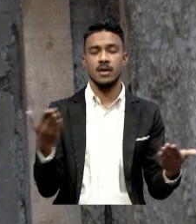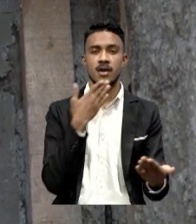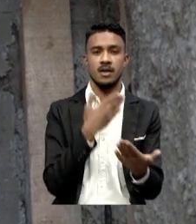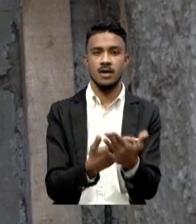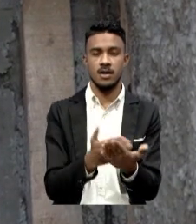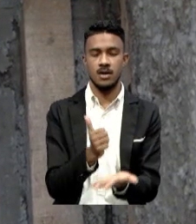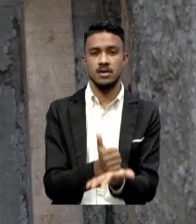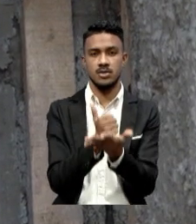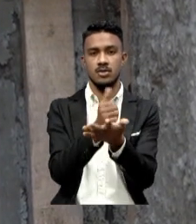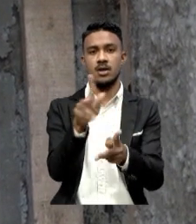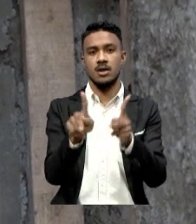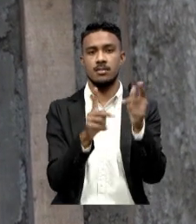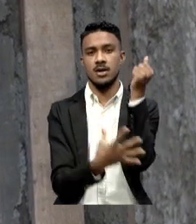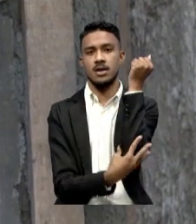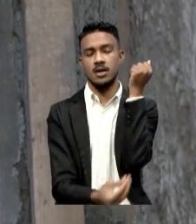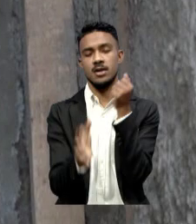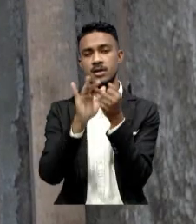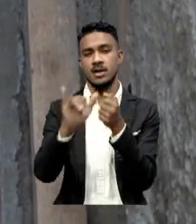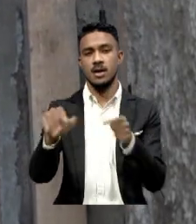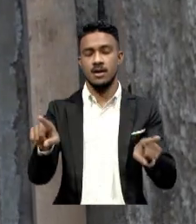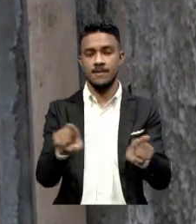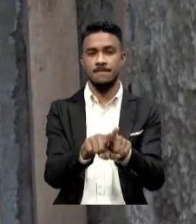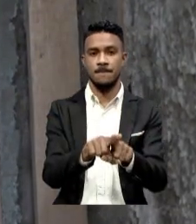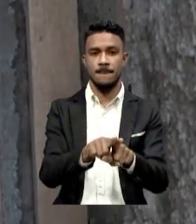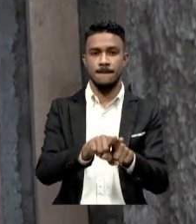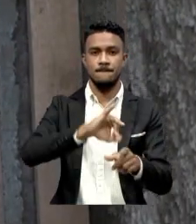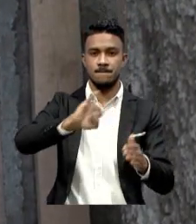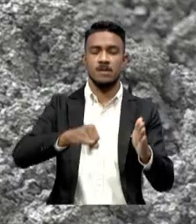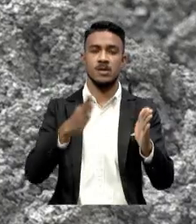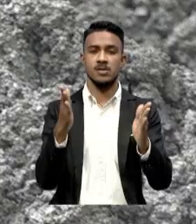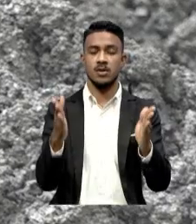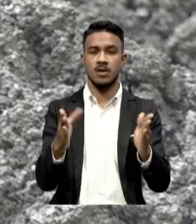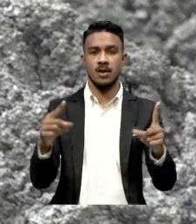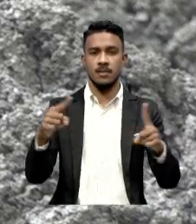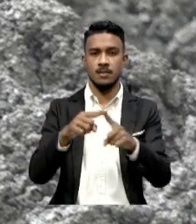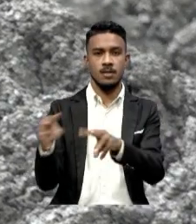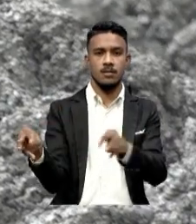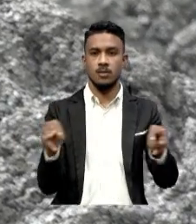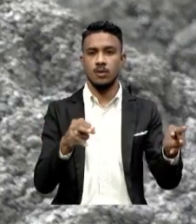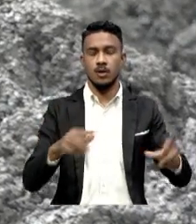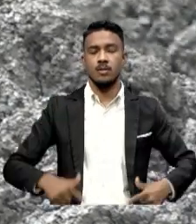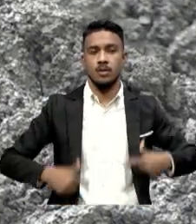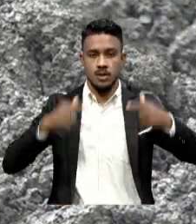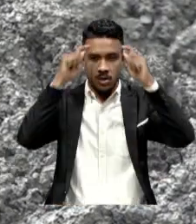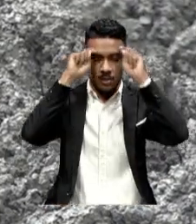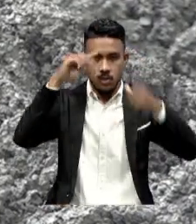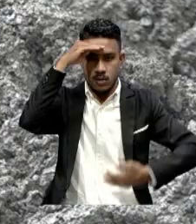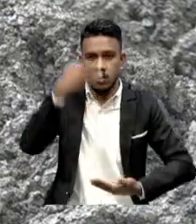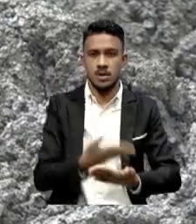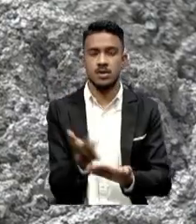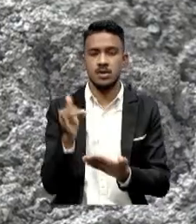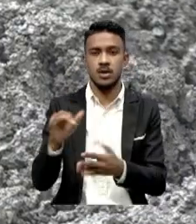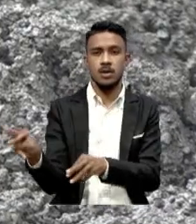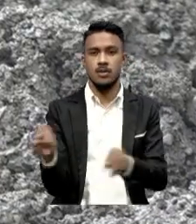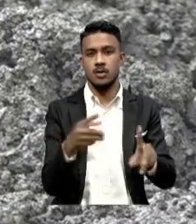azuda emak bit laik sira. Maske nune, jornada ba mudansa ia vida timoruan sira, husi moris kiak ba moris